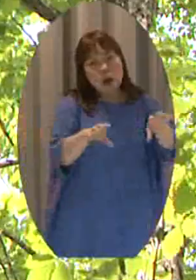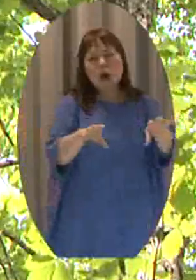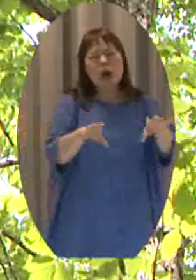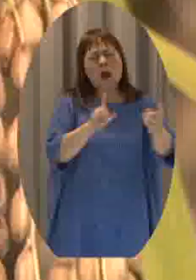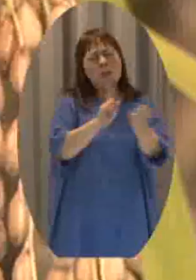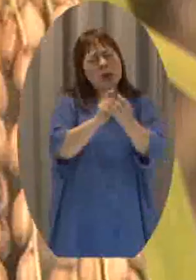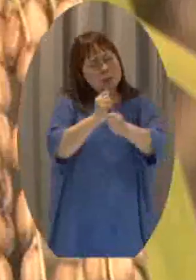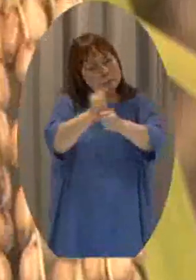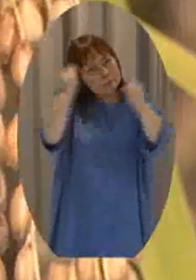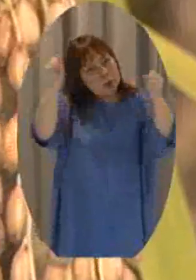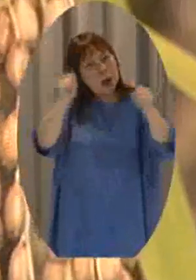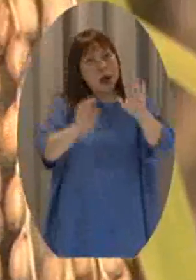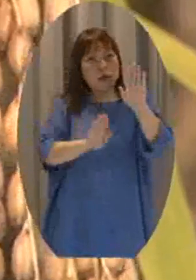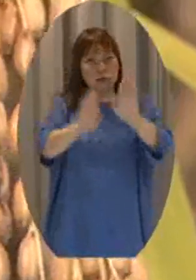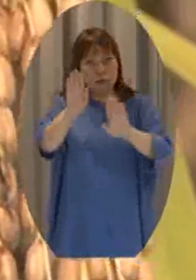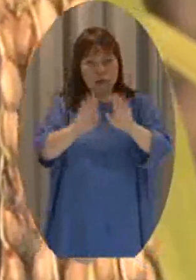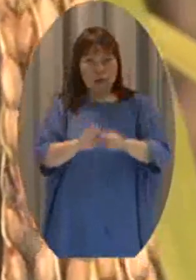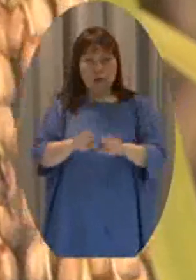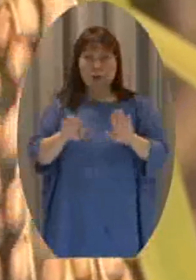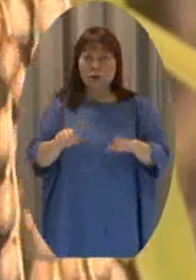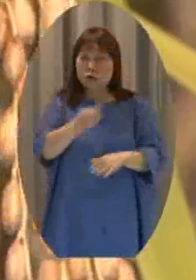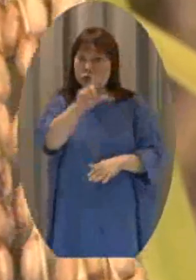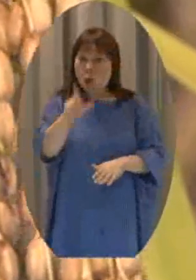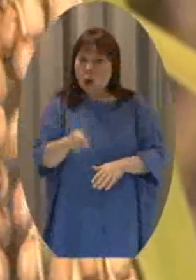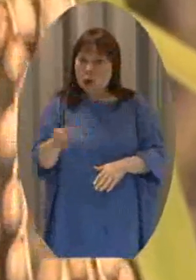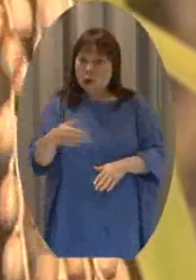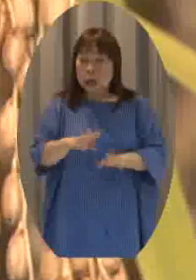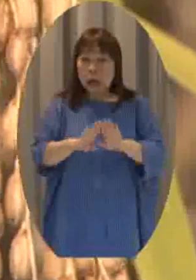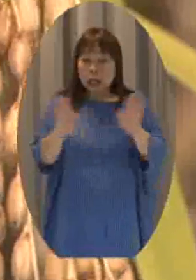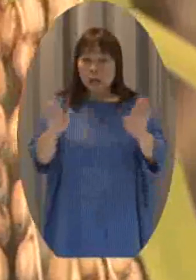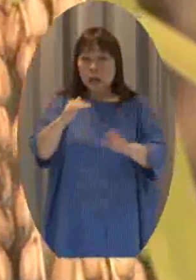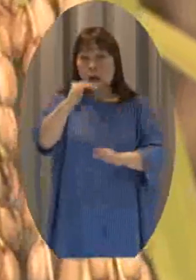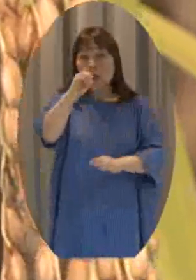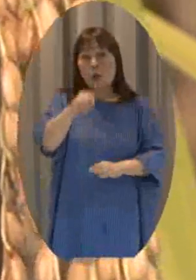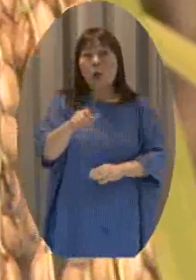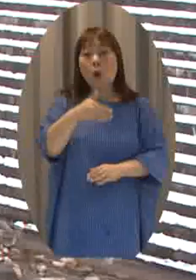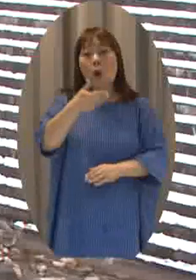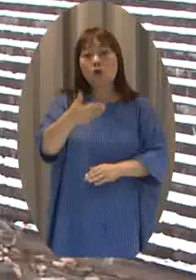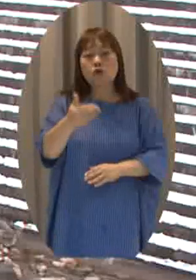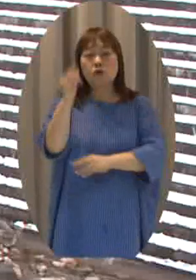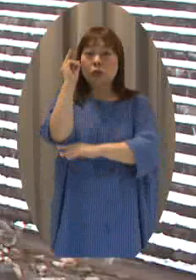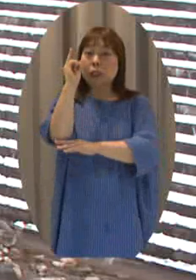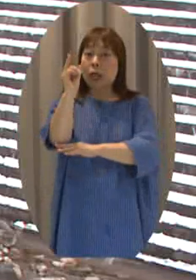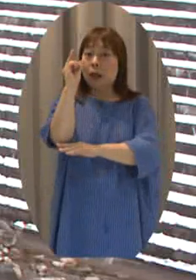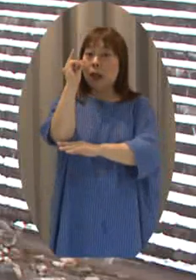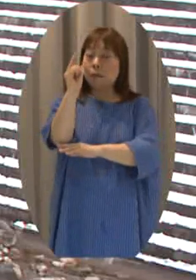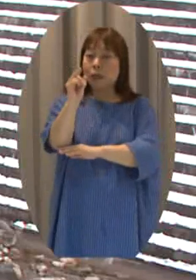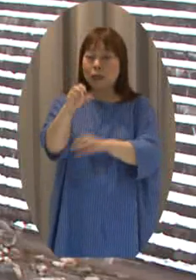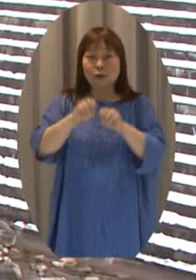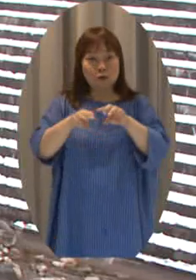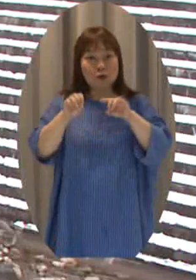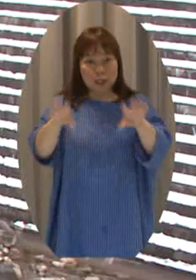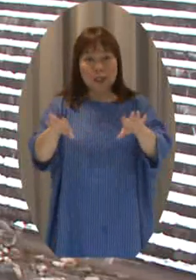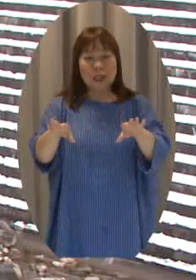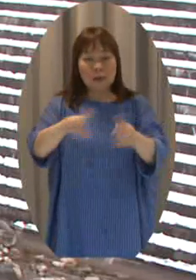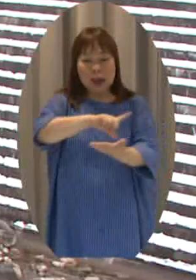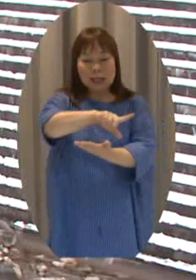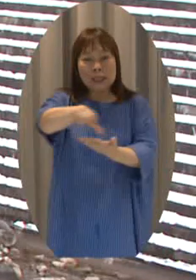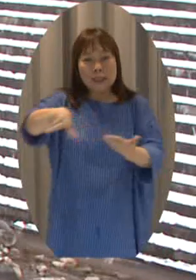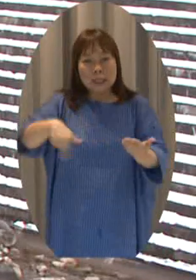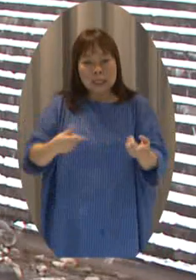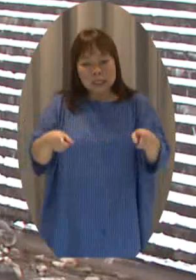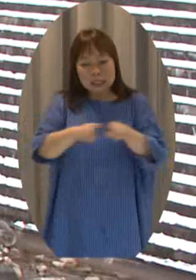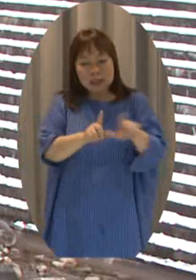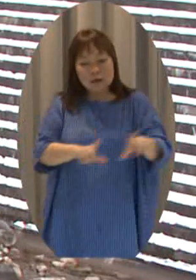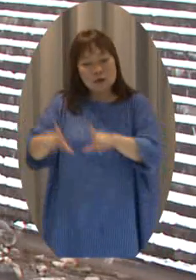。今月から始まる校区ゼミ通信では、多可町の地域共生社会に向け